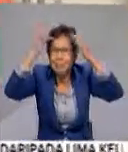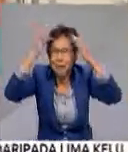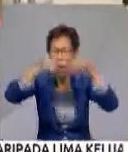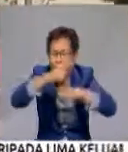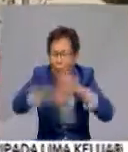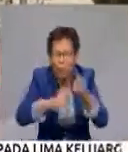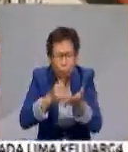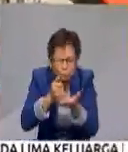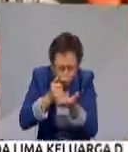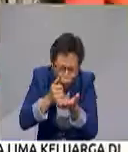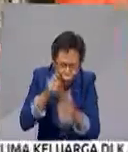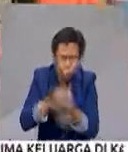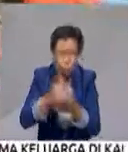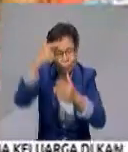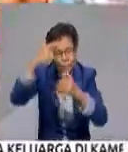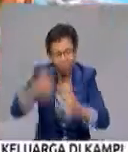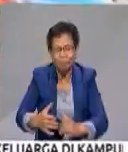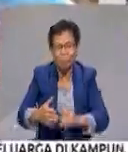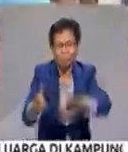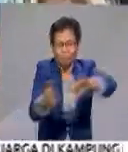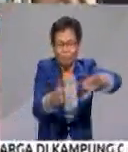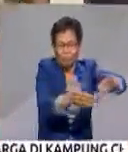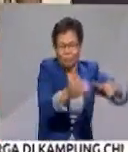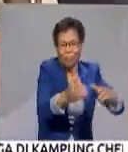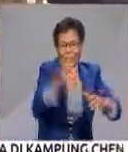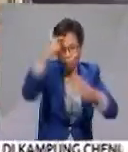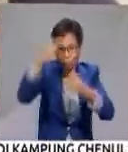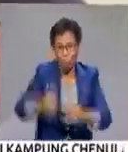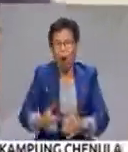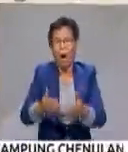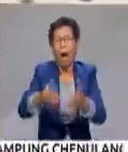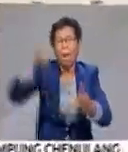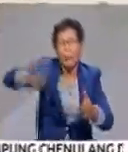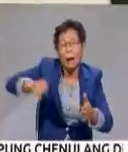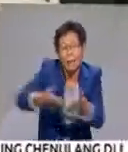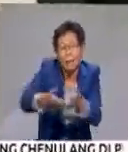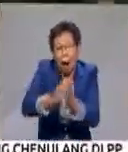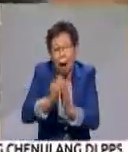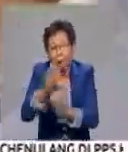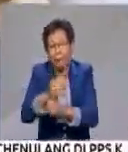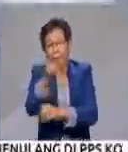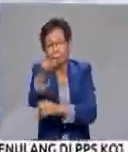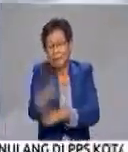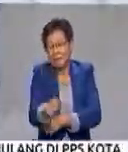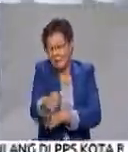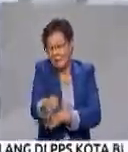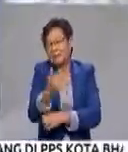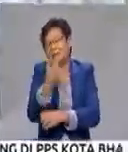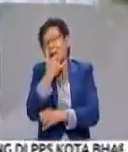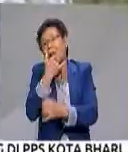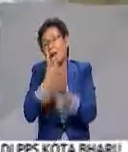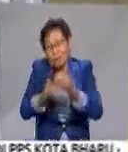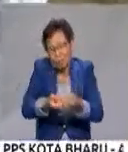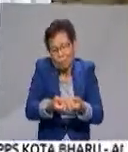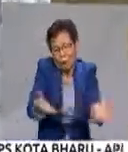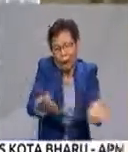itu. Keputusan berkenaan mengetepikan keputusan Mahkamah Rayuan yang mendapati Exposto bersalah mengedar